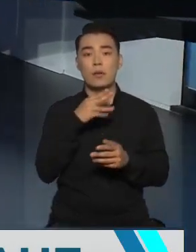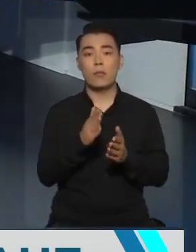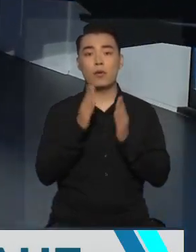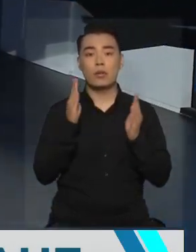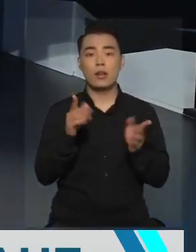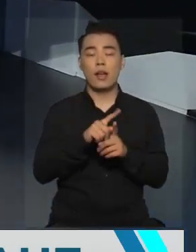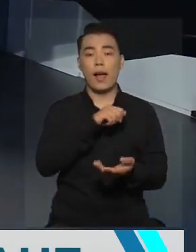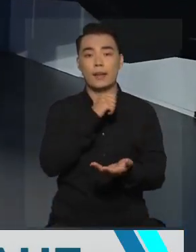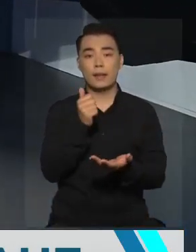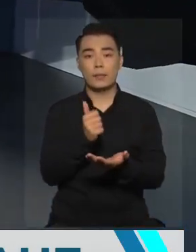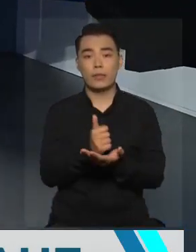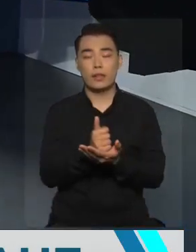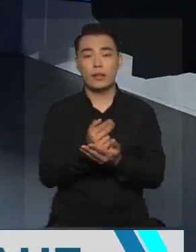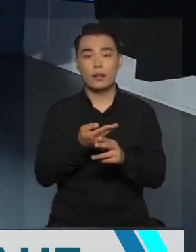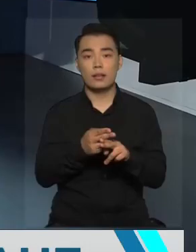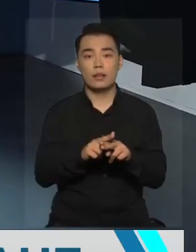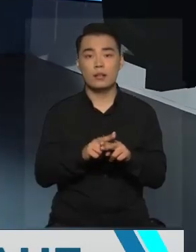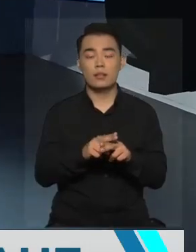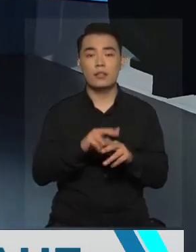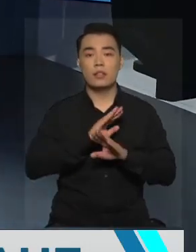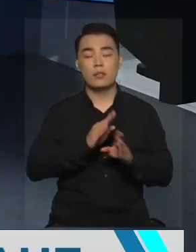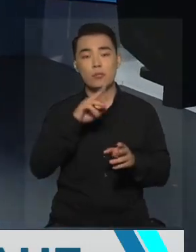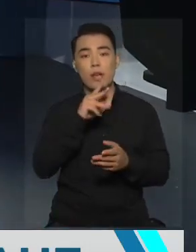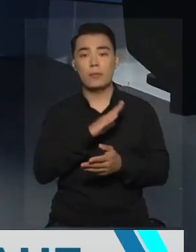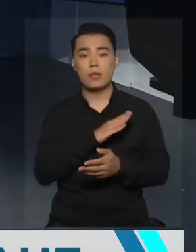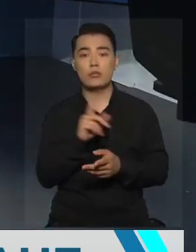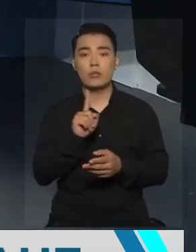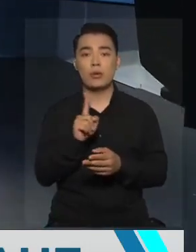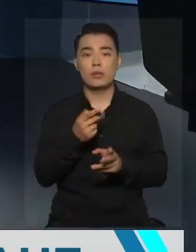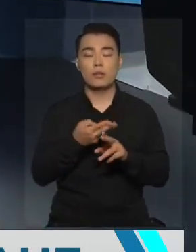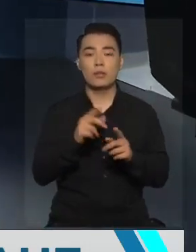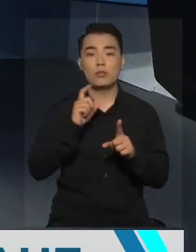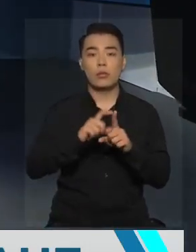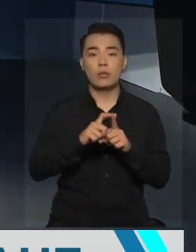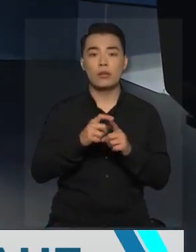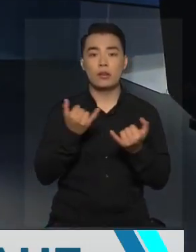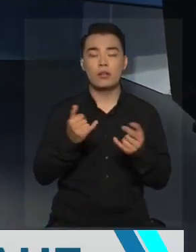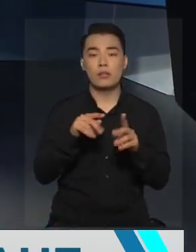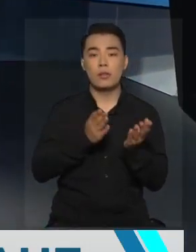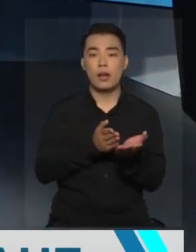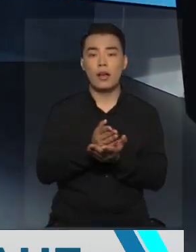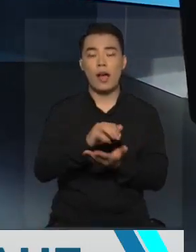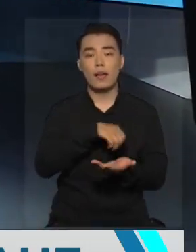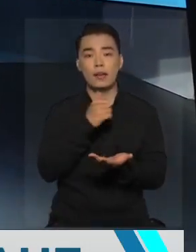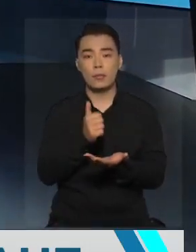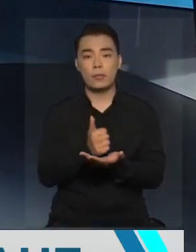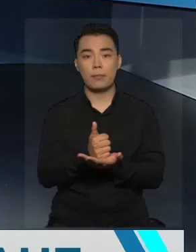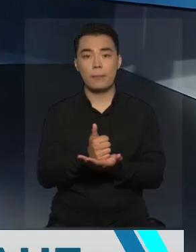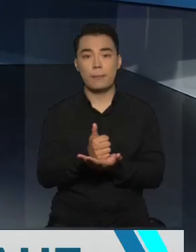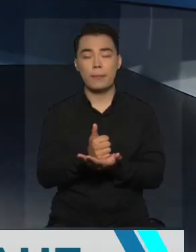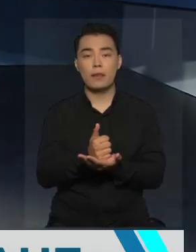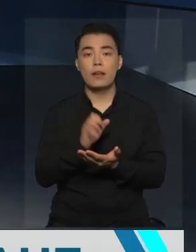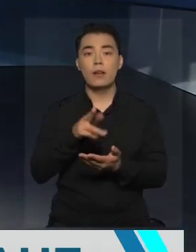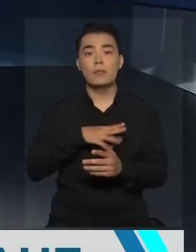работе акимов. И поэтому не случайно вчера прозвучало, что большая ответственность сегодня лежит именно на акимов. Раз уж